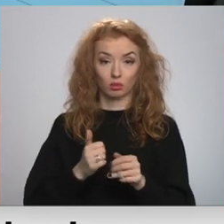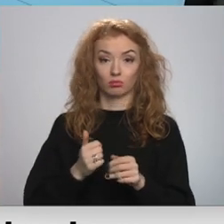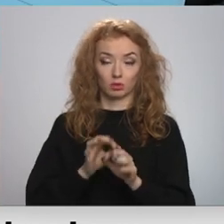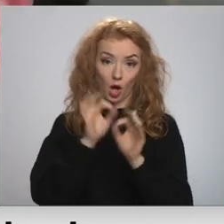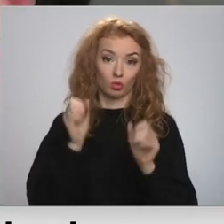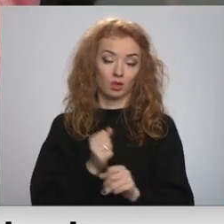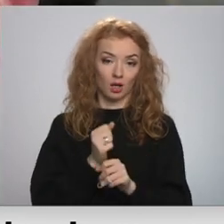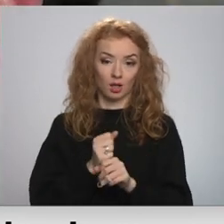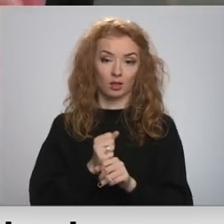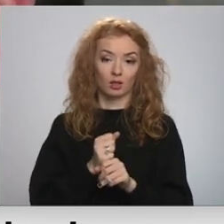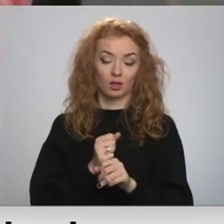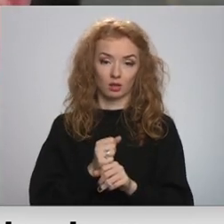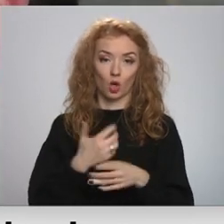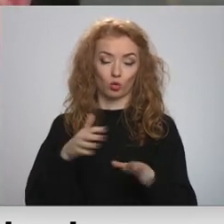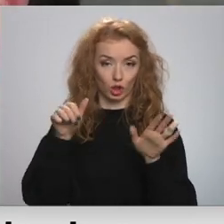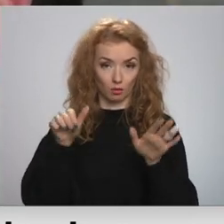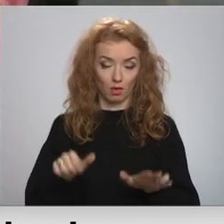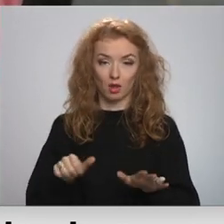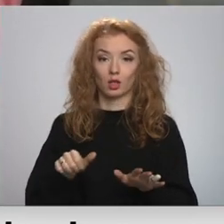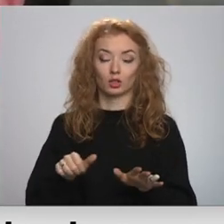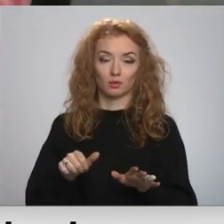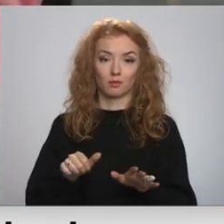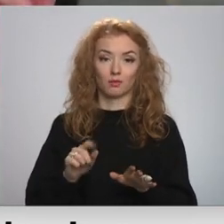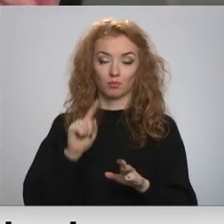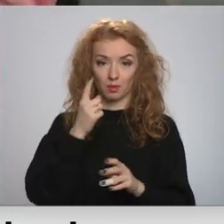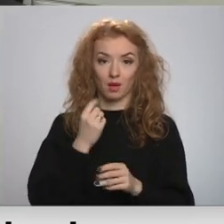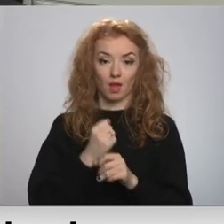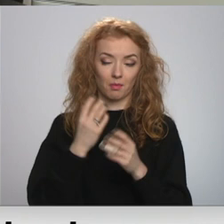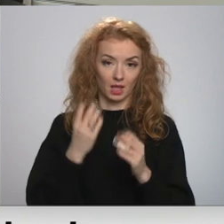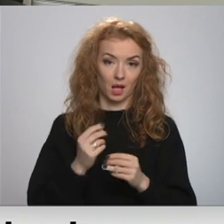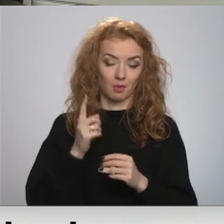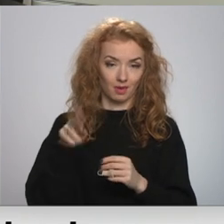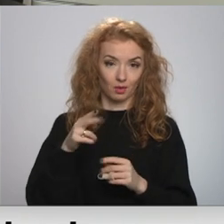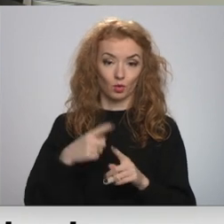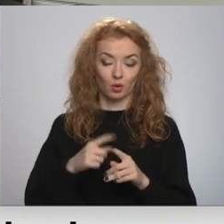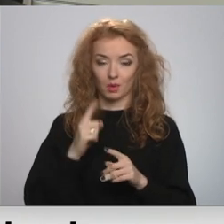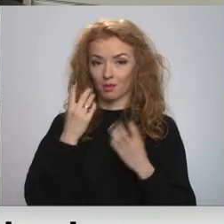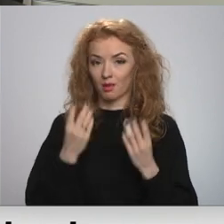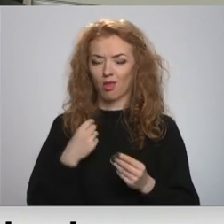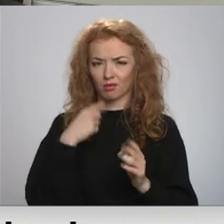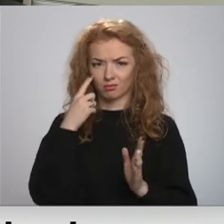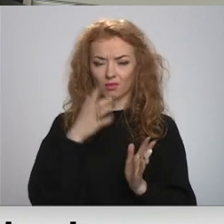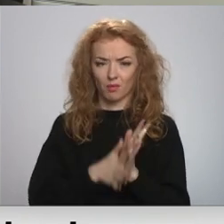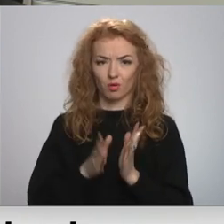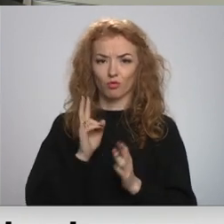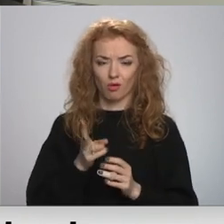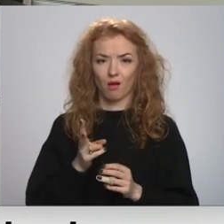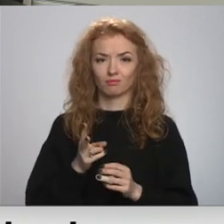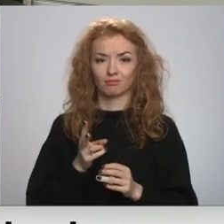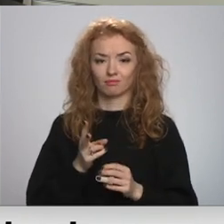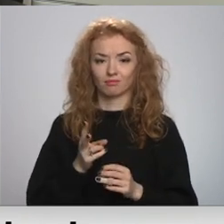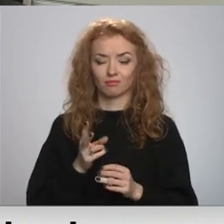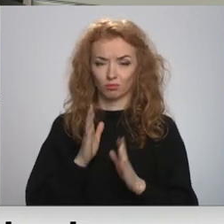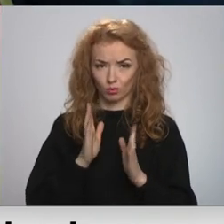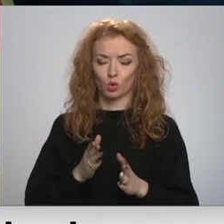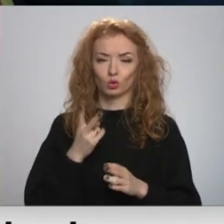gada 1. decembrī. Tā bija man pirmā darba diena COVID nodaļā. Pirmā diena, tad es arī sapratu to, kad, nu, jā,